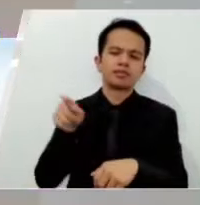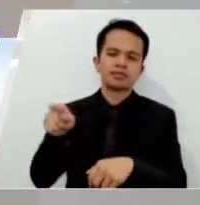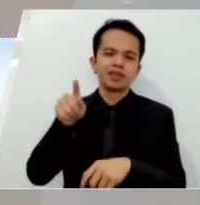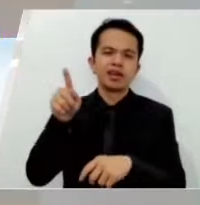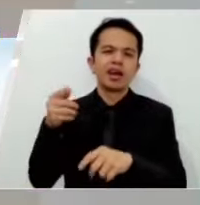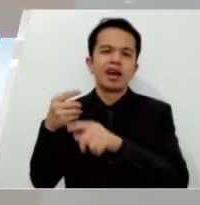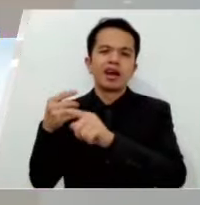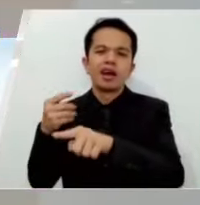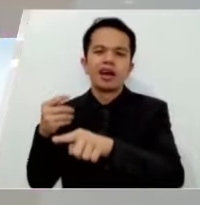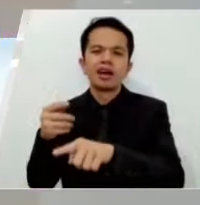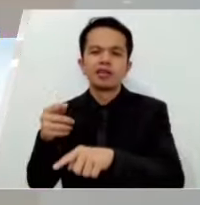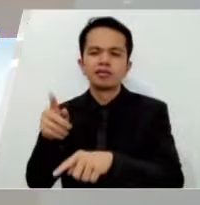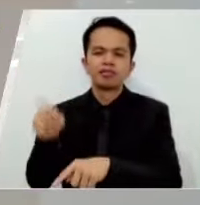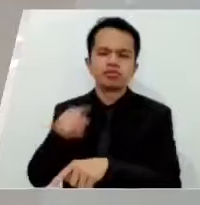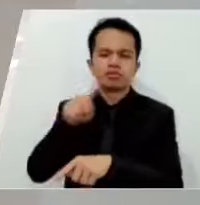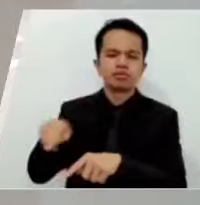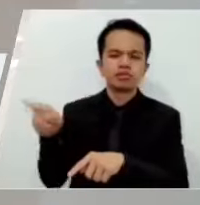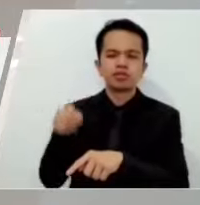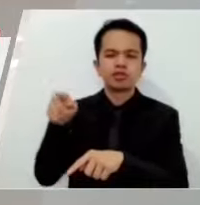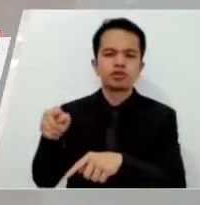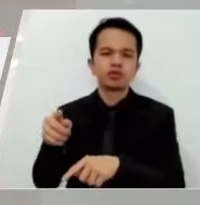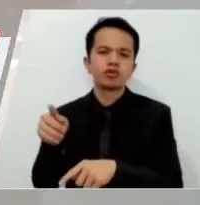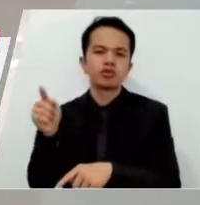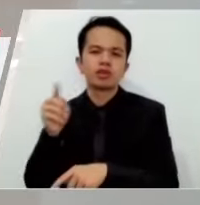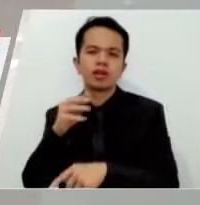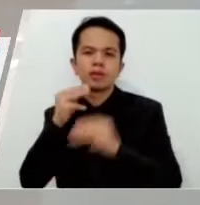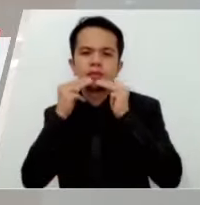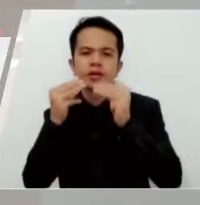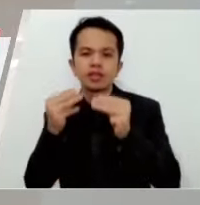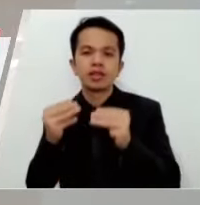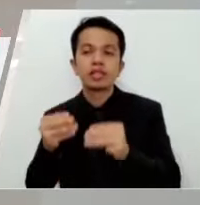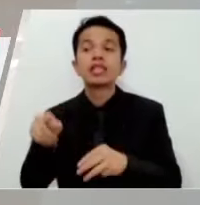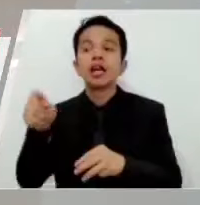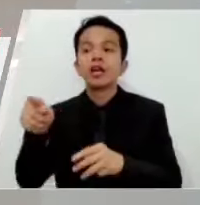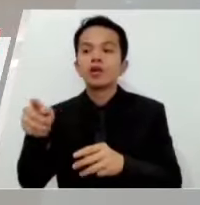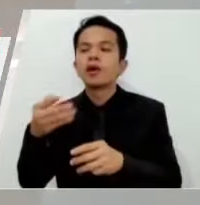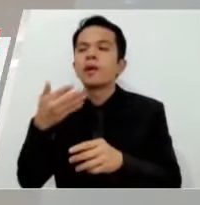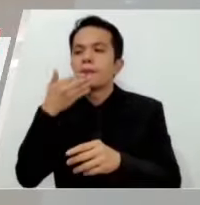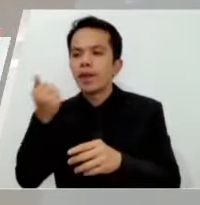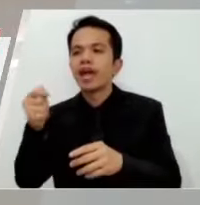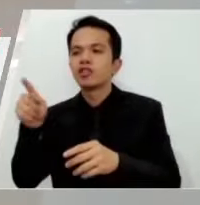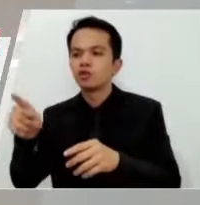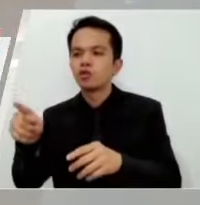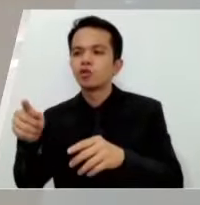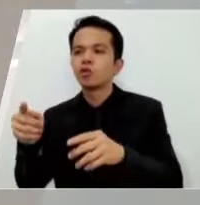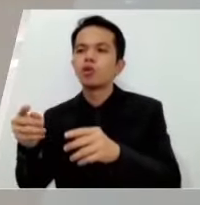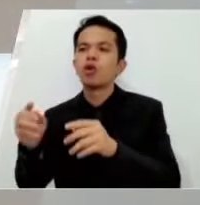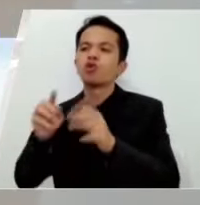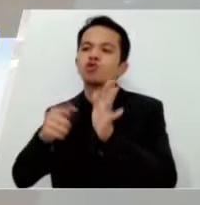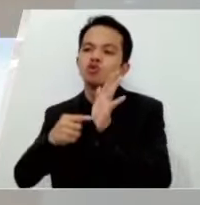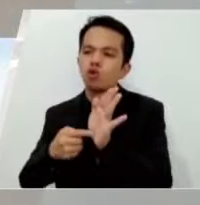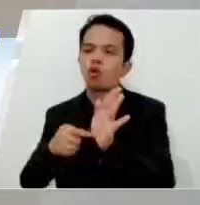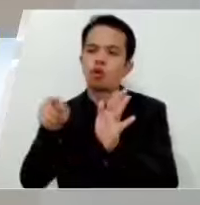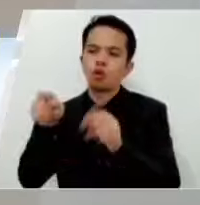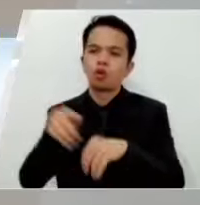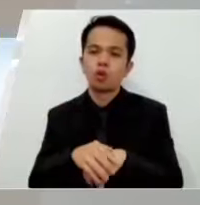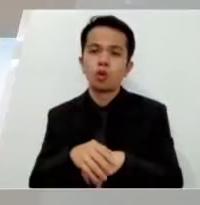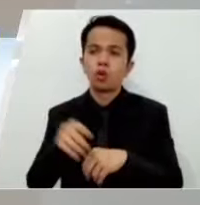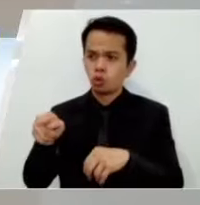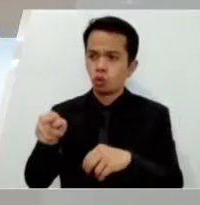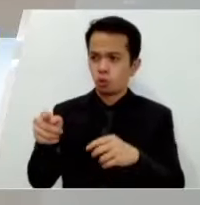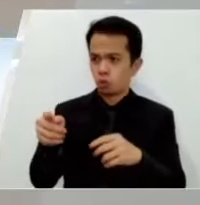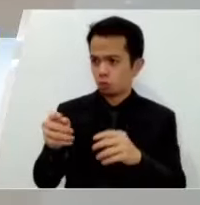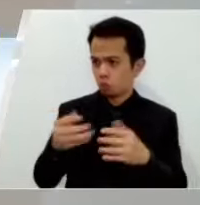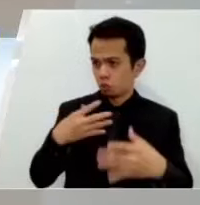Quiboloy. Pastor Quiboloy, lumabas ka na sa lungga mo. Tutal, nagpapa-interview ka naman sa mga